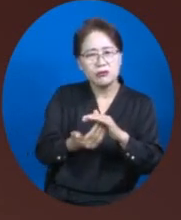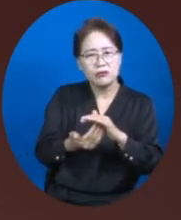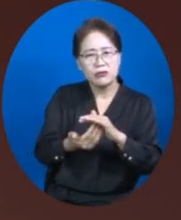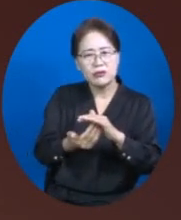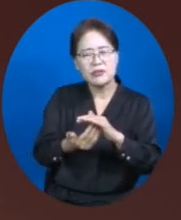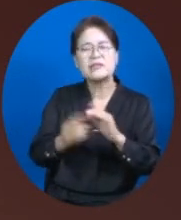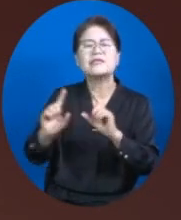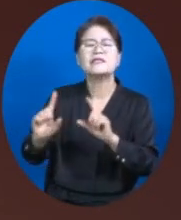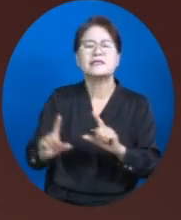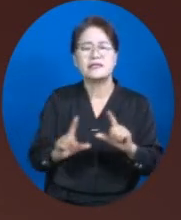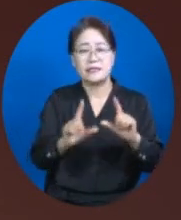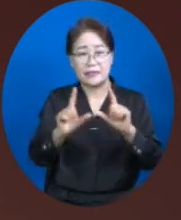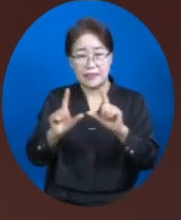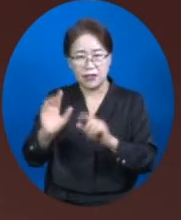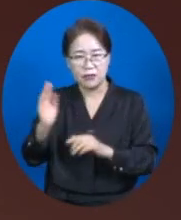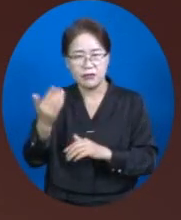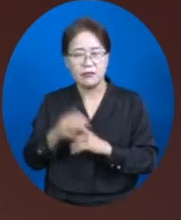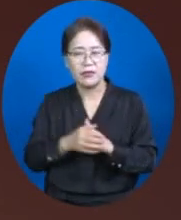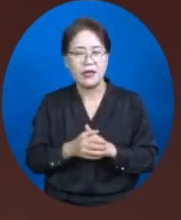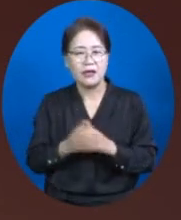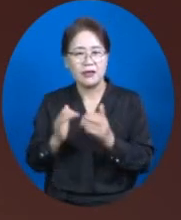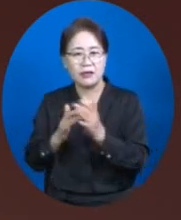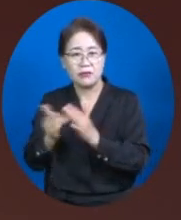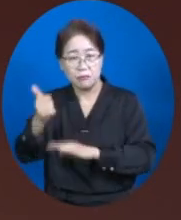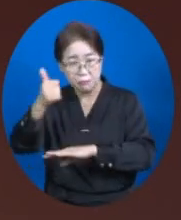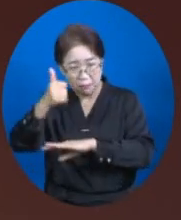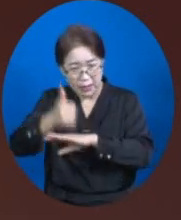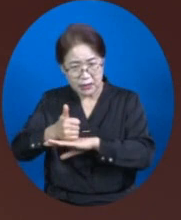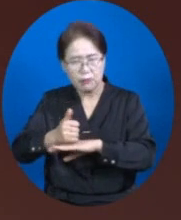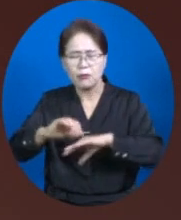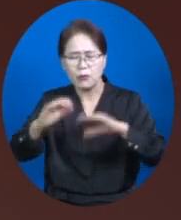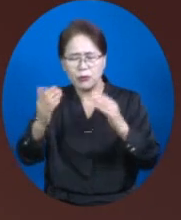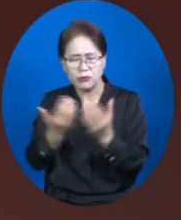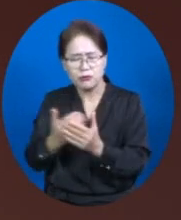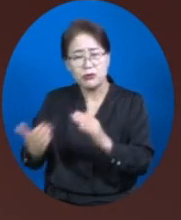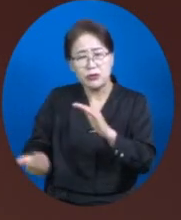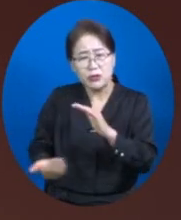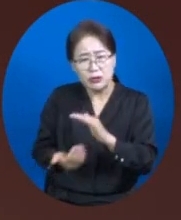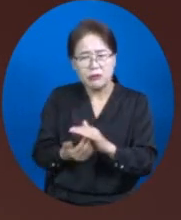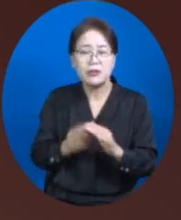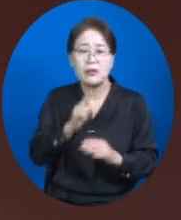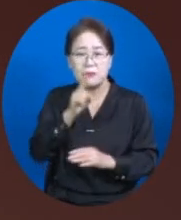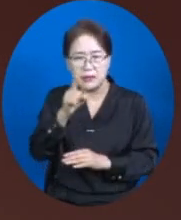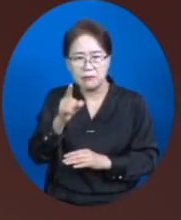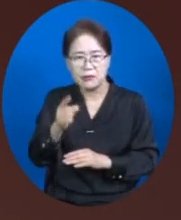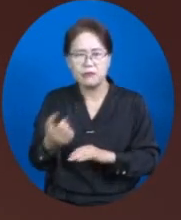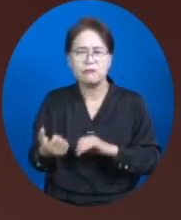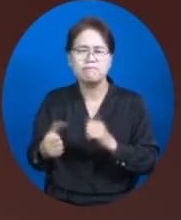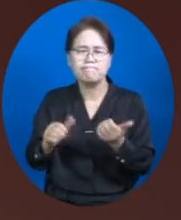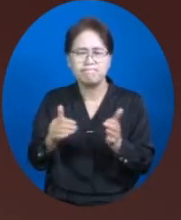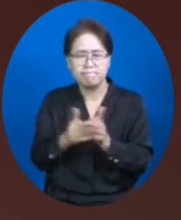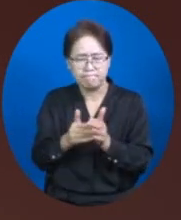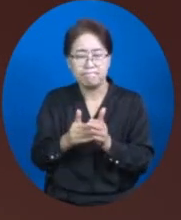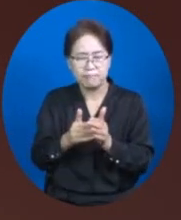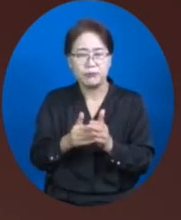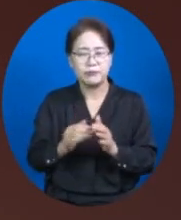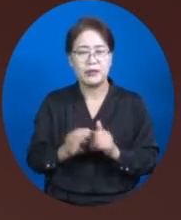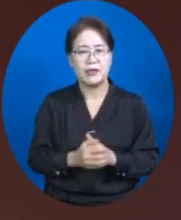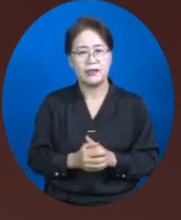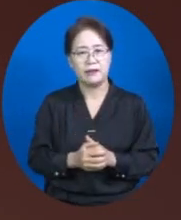드리는 삶을 살았다는 거죠 그래서 예수님은 마지막에 다 이루었다라고 말씀하시고 운명을 하셨잖아요